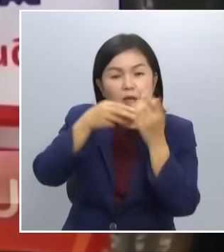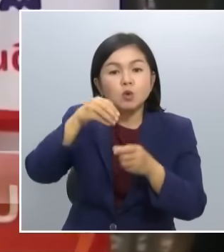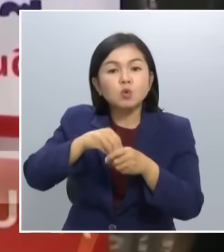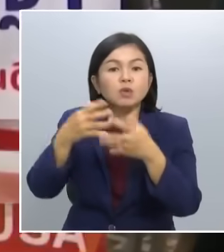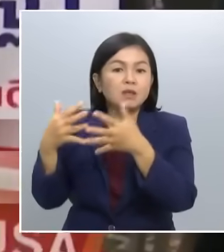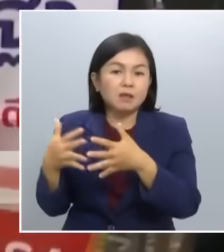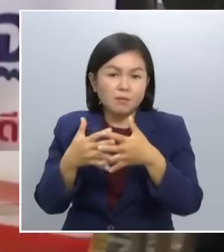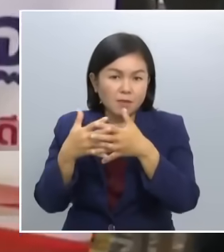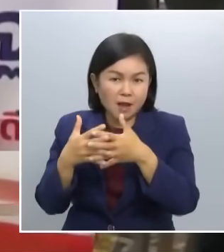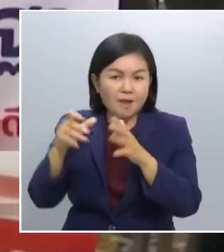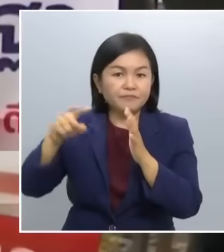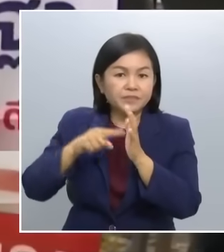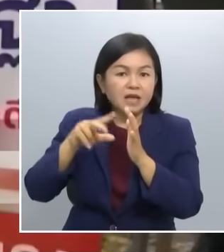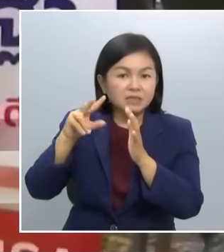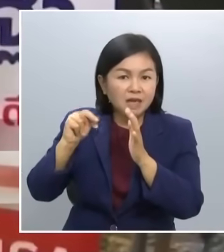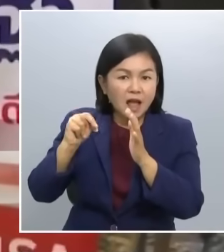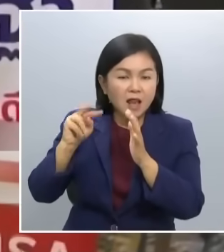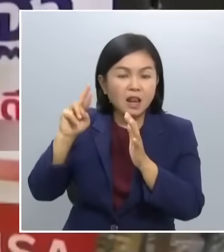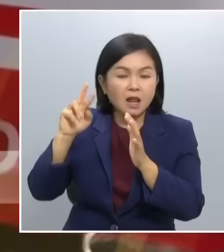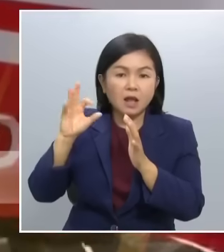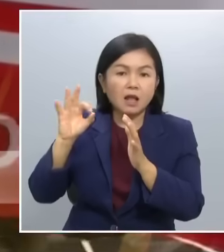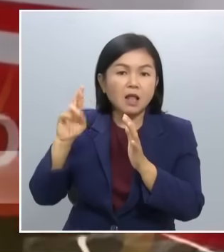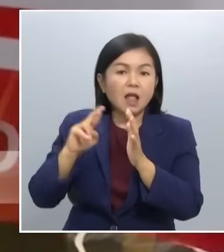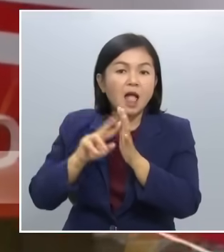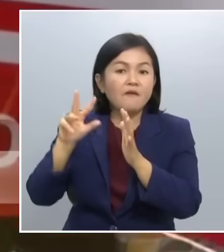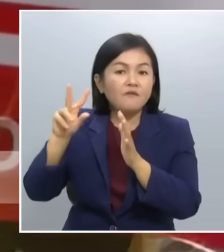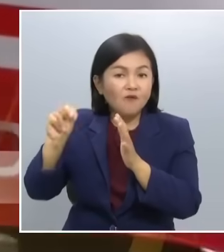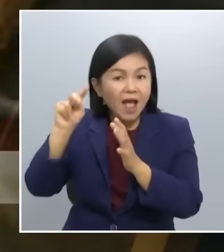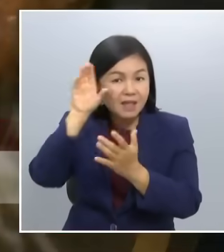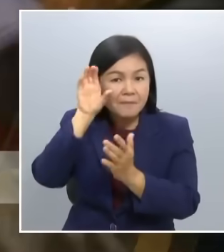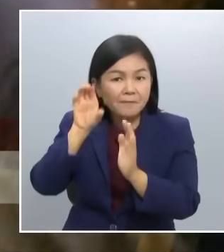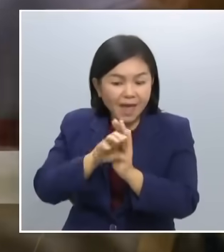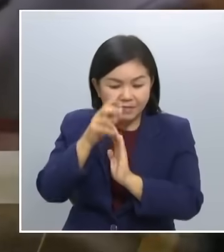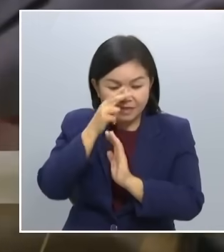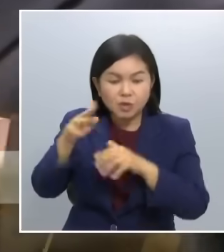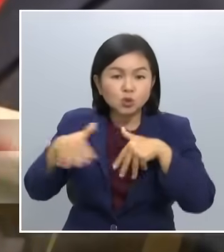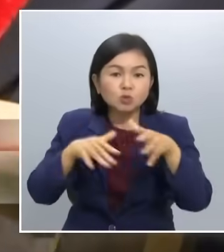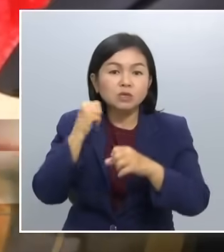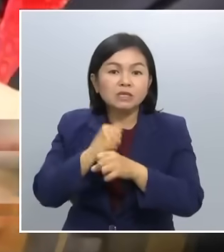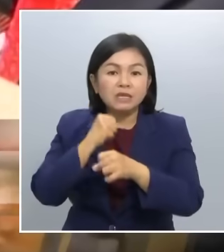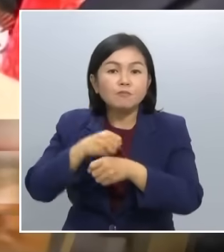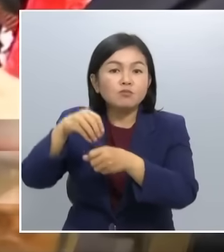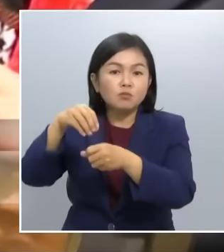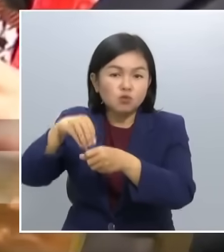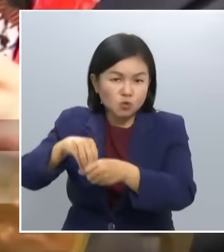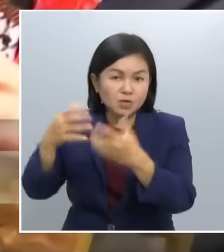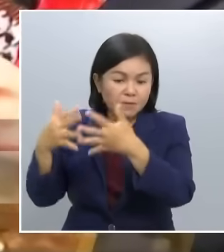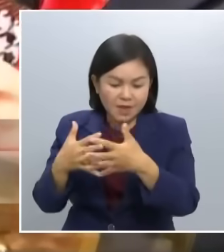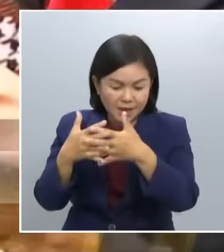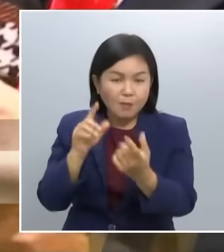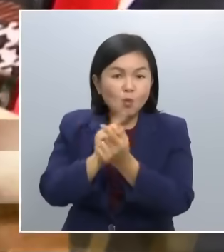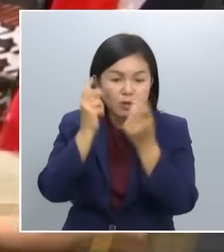เป็นภาพอย่างที่เห็นนี่แหละครับท่านผู้ชมฮะประเด็นสำคัญอันหนึ่งก็คือนายกรัฐมนตรีบอก